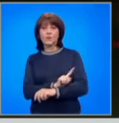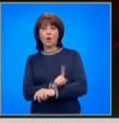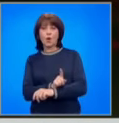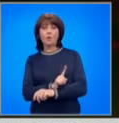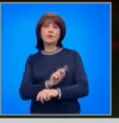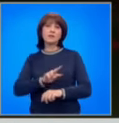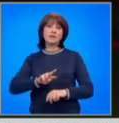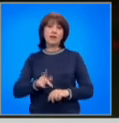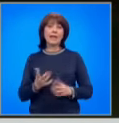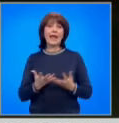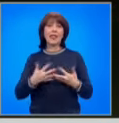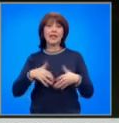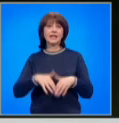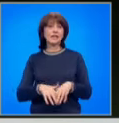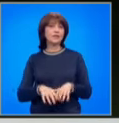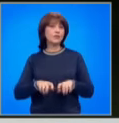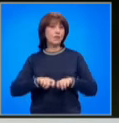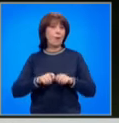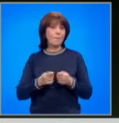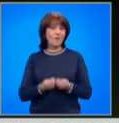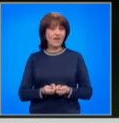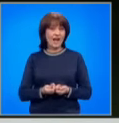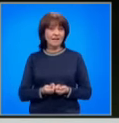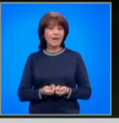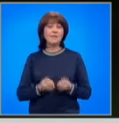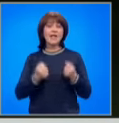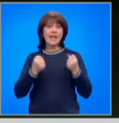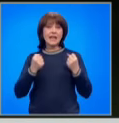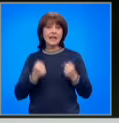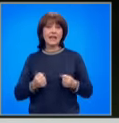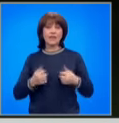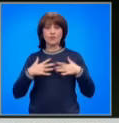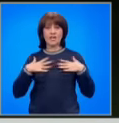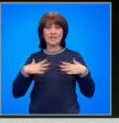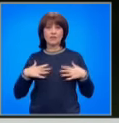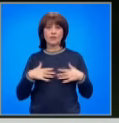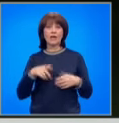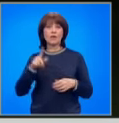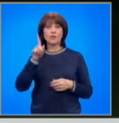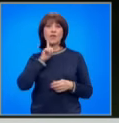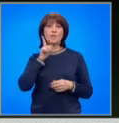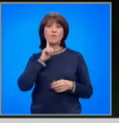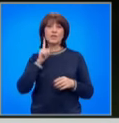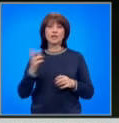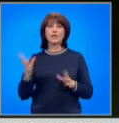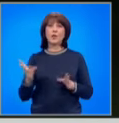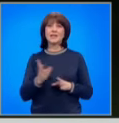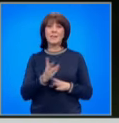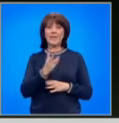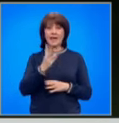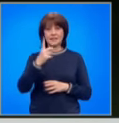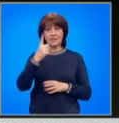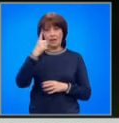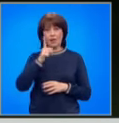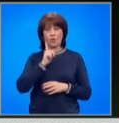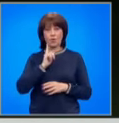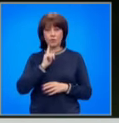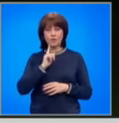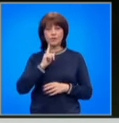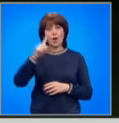техническа неизправност на автомобила. Тежко е състоянието на 18-годишния водач на автомобила, както и на момичето, което е пътувало на предната седалка до